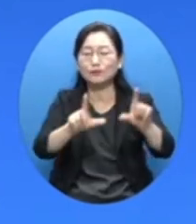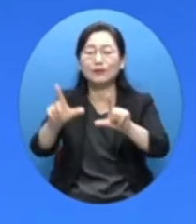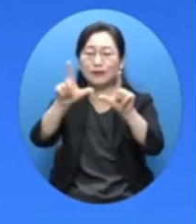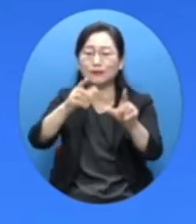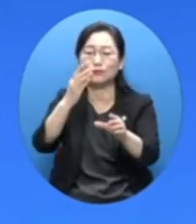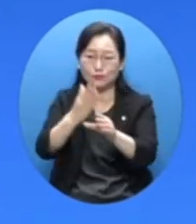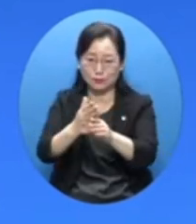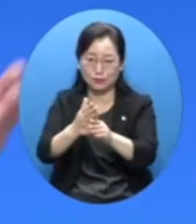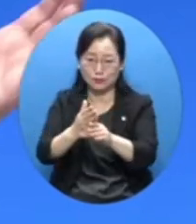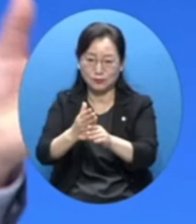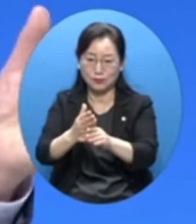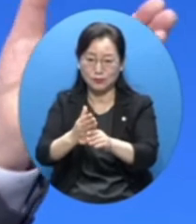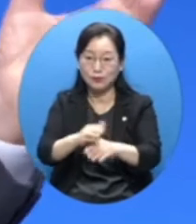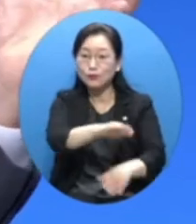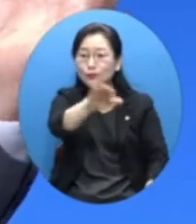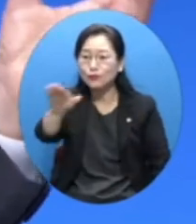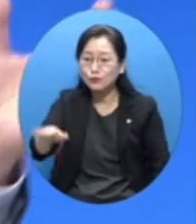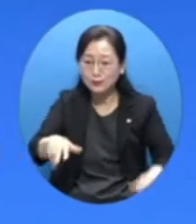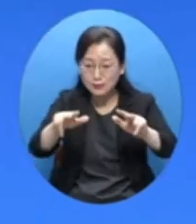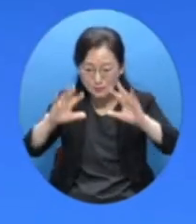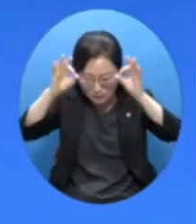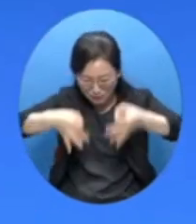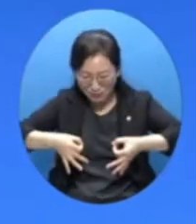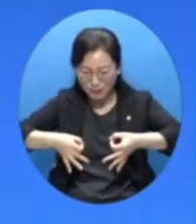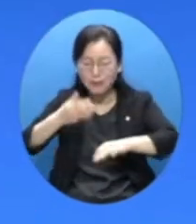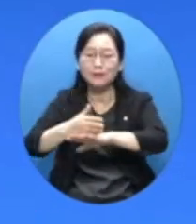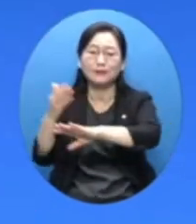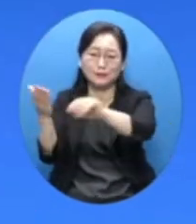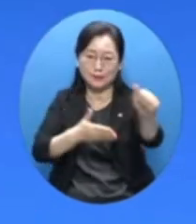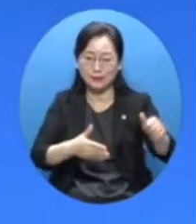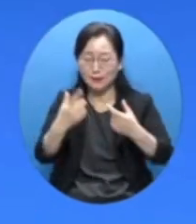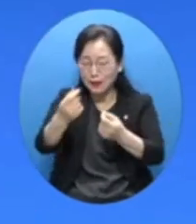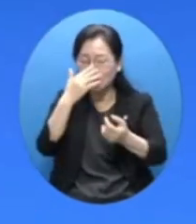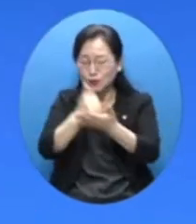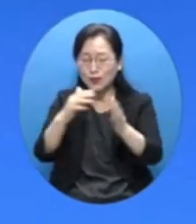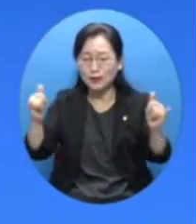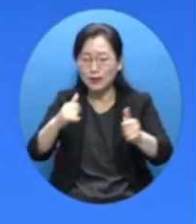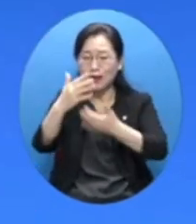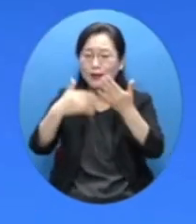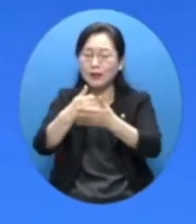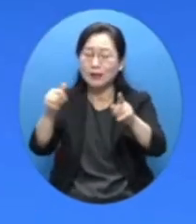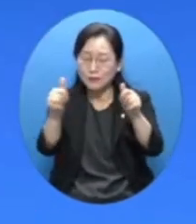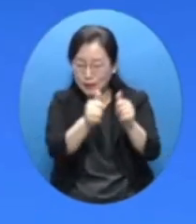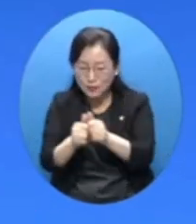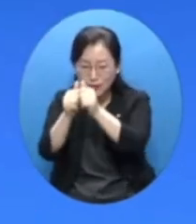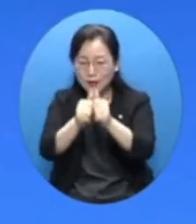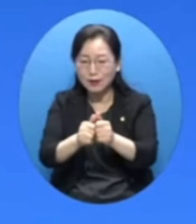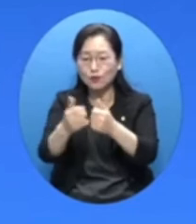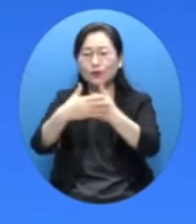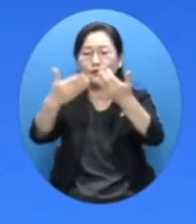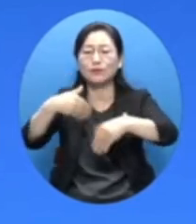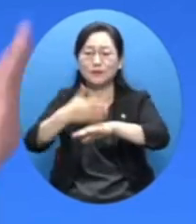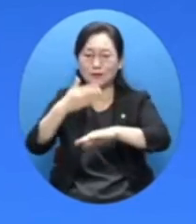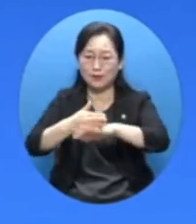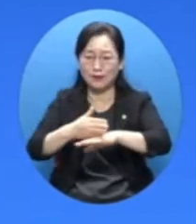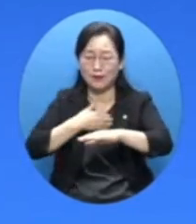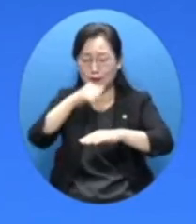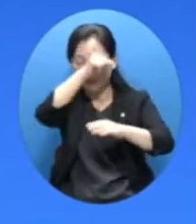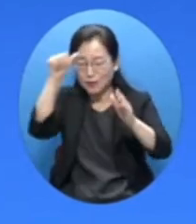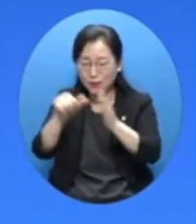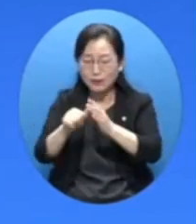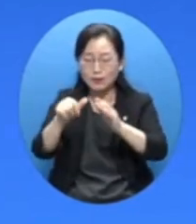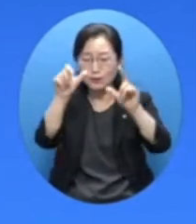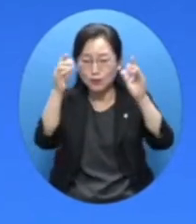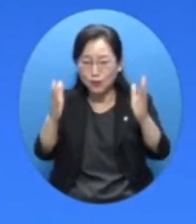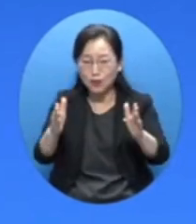우리가 오늘이 자리에 있는 것을 감사해야 됩니다 나 같은 죄인 주님께서 여기까지 세상을 감사합니다 다윗의 사랑 한동안